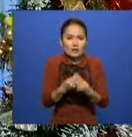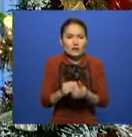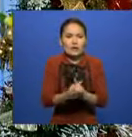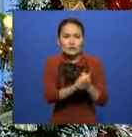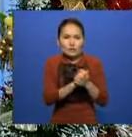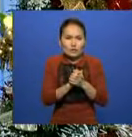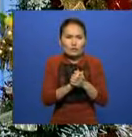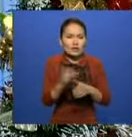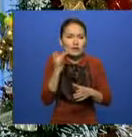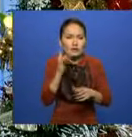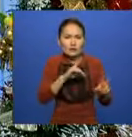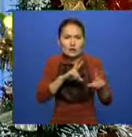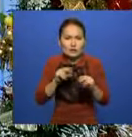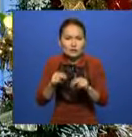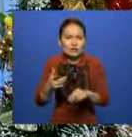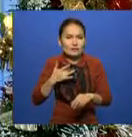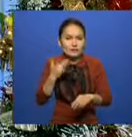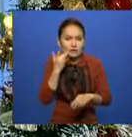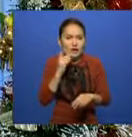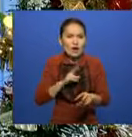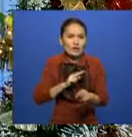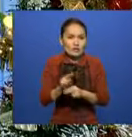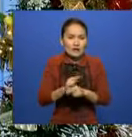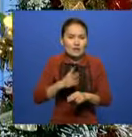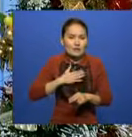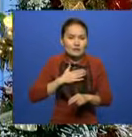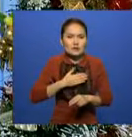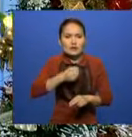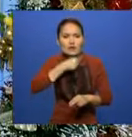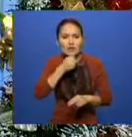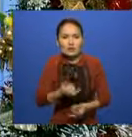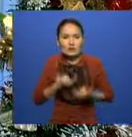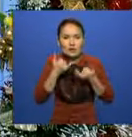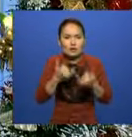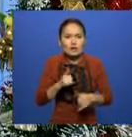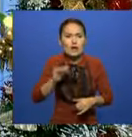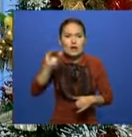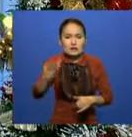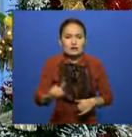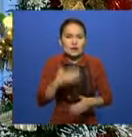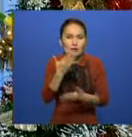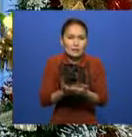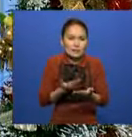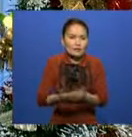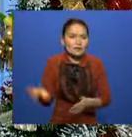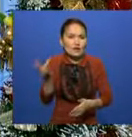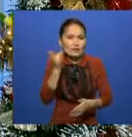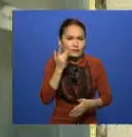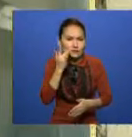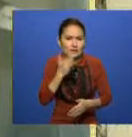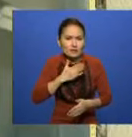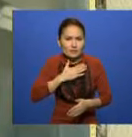келісім болу керектігін айтып отырады. Үлкенге құрмет, кішіге ізет көрсетуді біз әкемізден үйренген ең басты тәлім тәрбиеміз деп